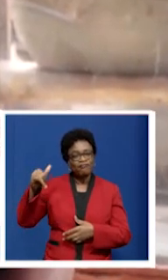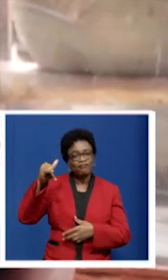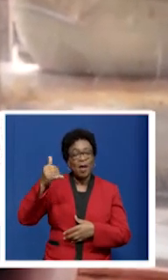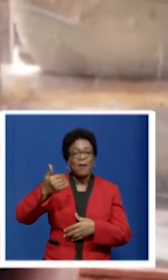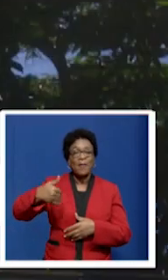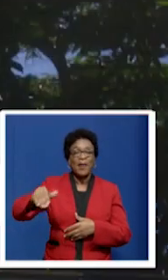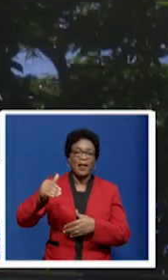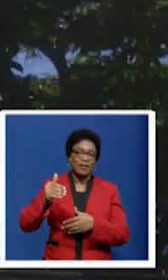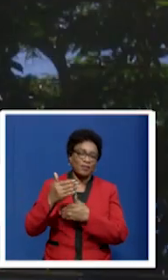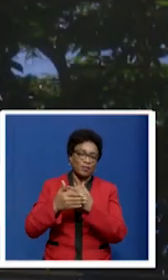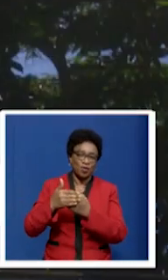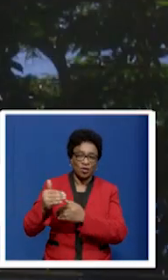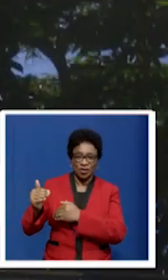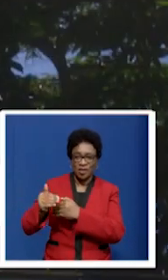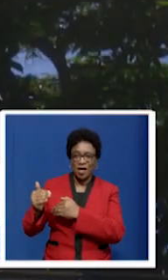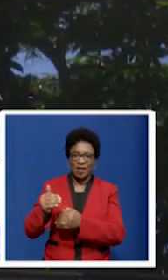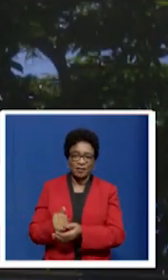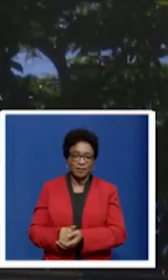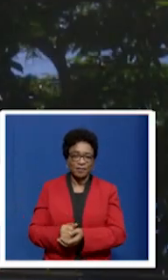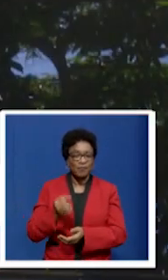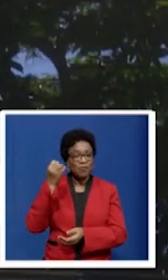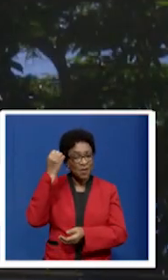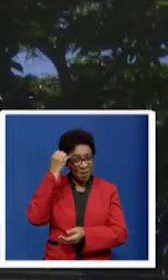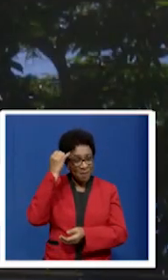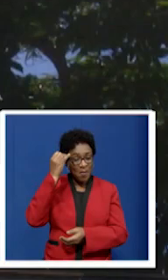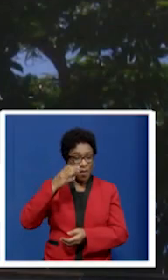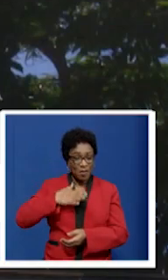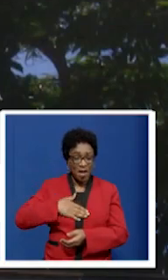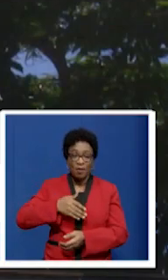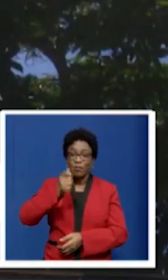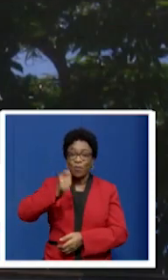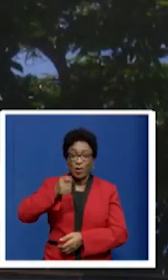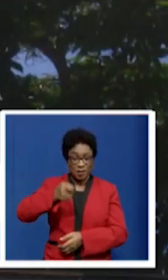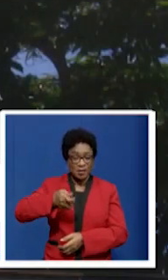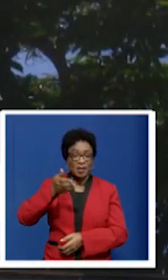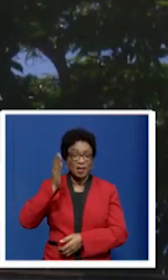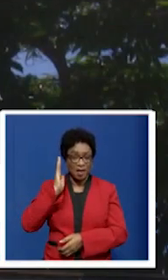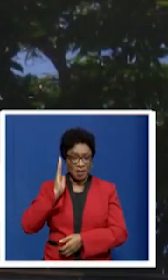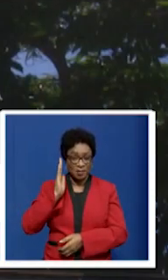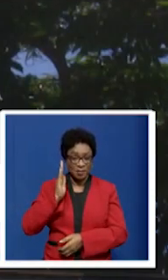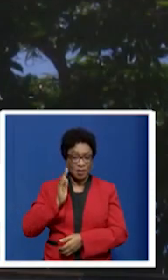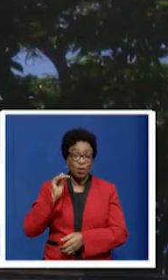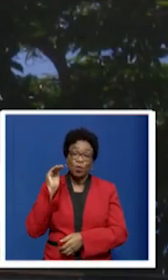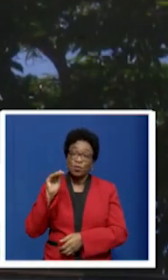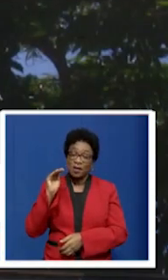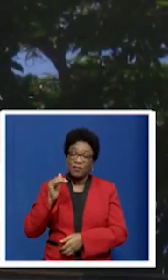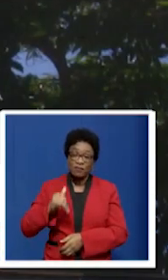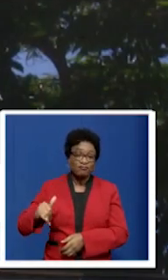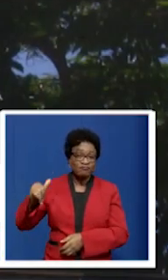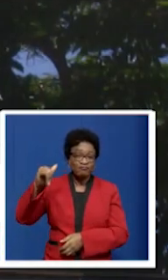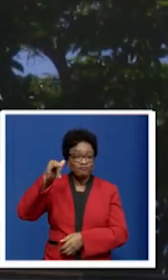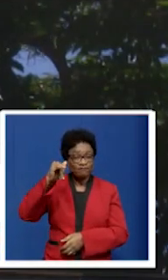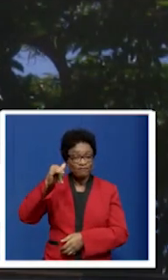nchi Za jirani kwa maoni yangu Mimi Kama mbunge kwanza naipongeza serikali kwa sababu usafiri Wa ndege Ni usafiri